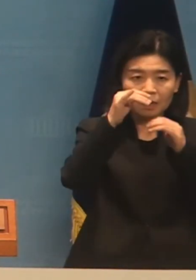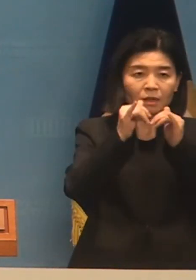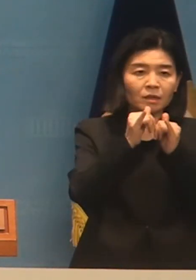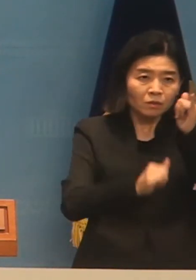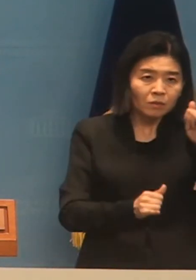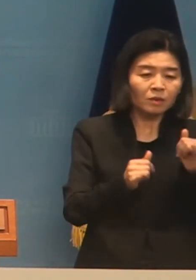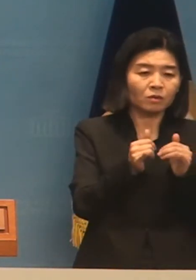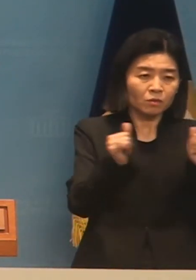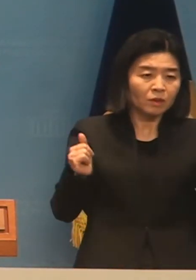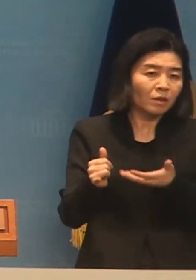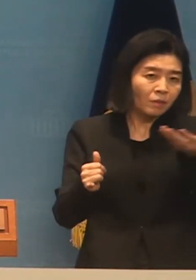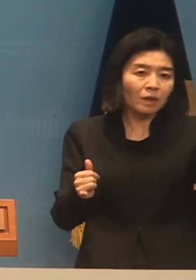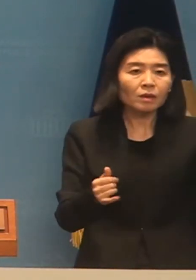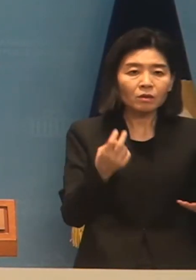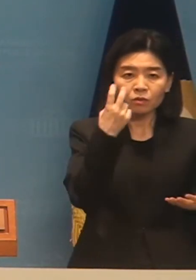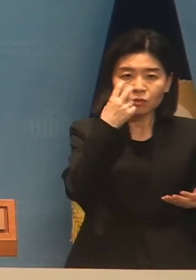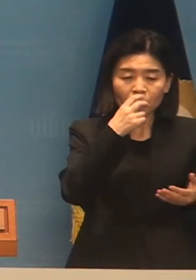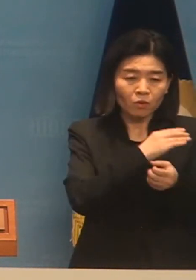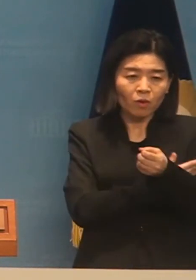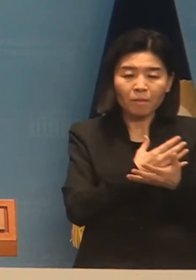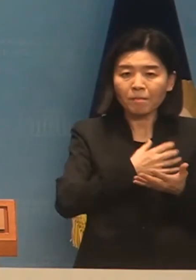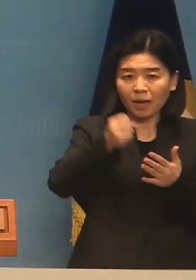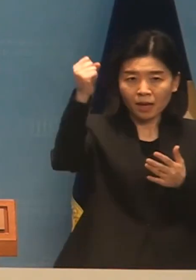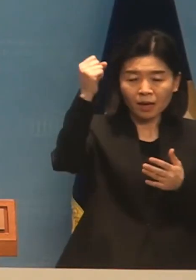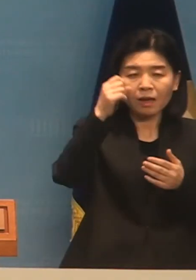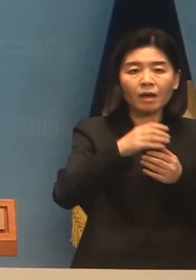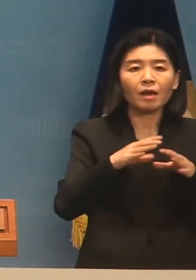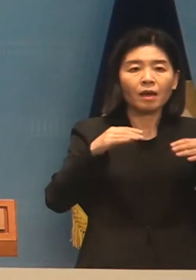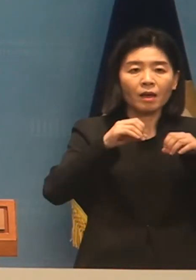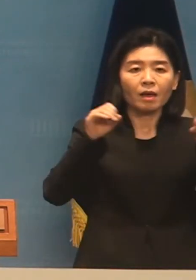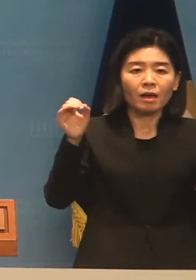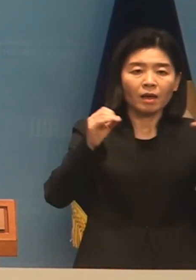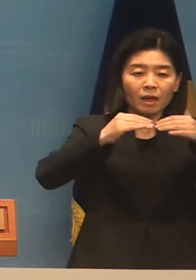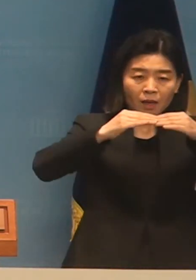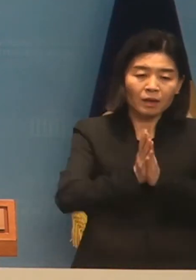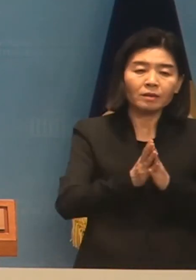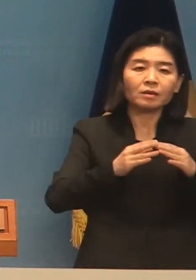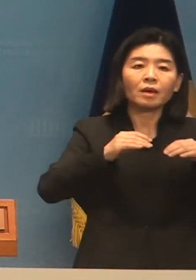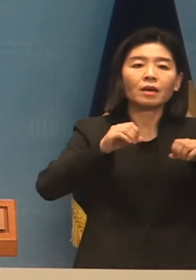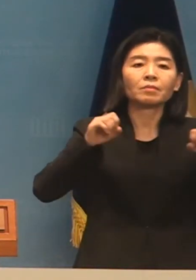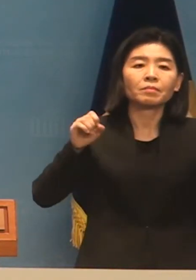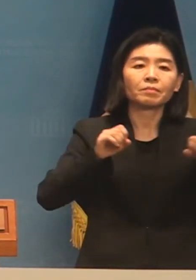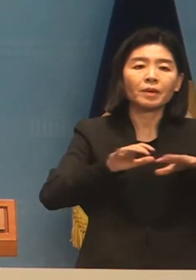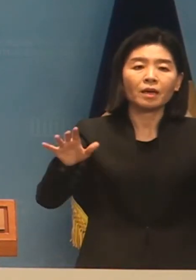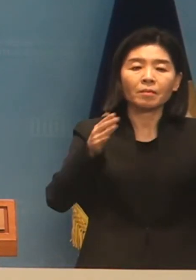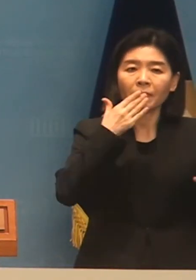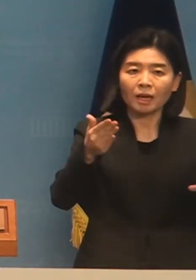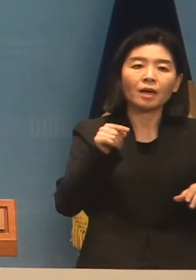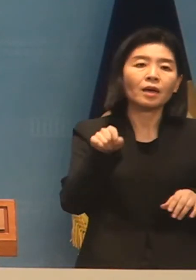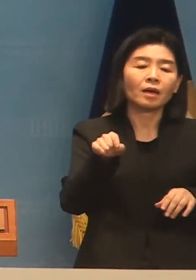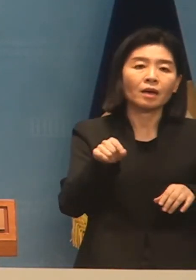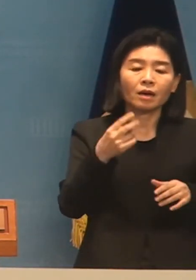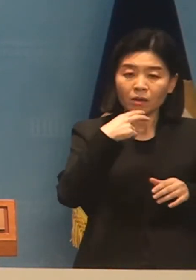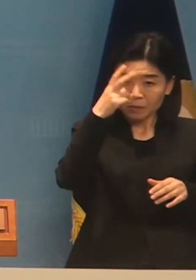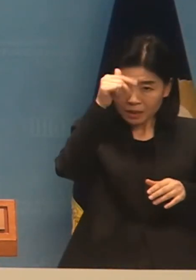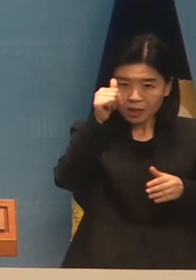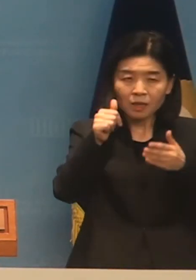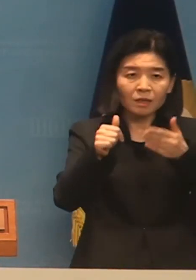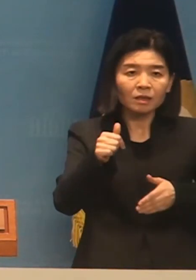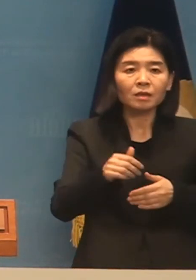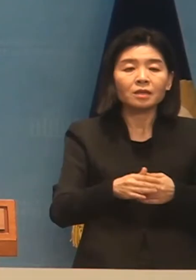앞에 수사권을 박탈당하는 등 해체 수준의 개혁의 대상이 될 것입니다. 검찰이